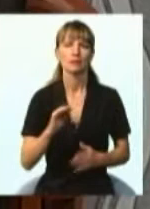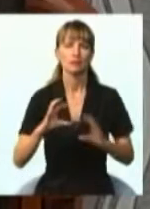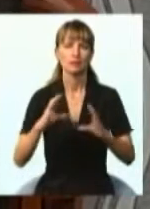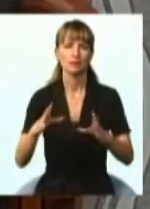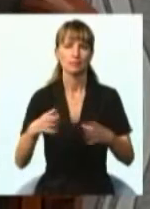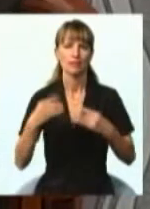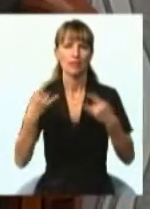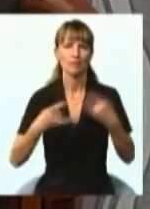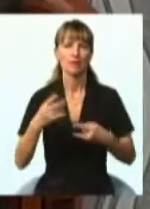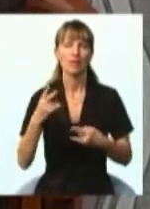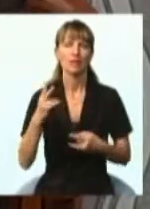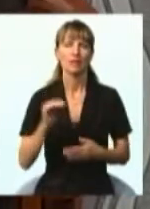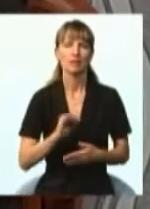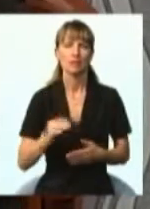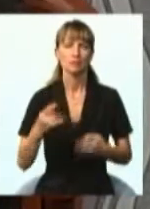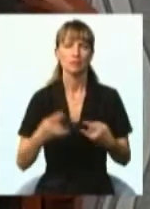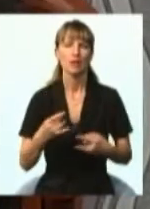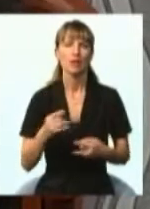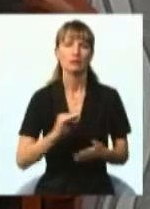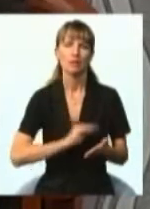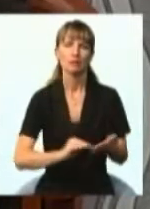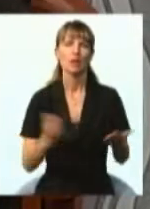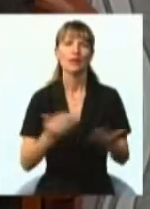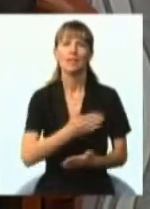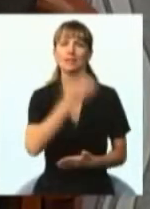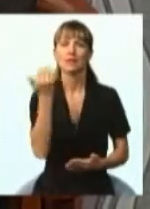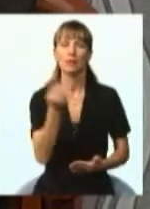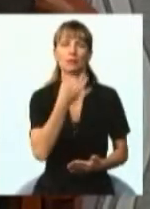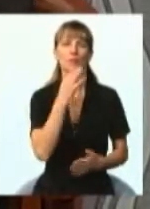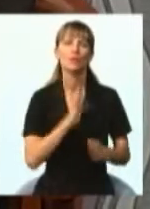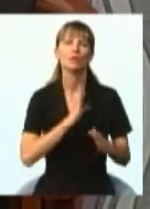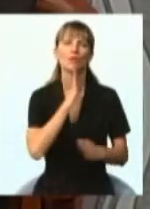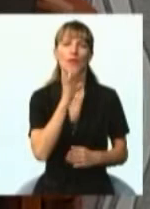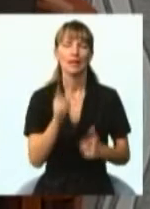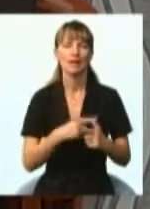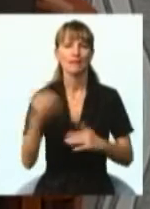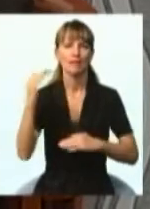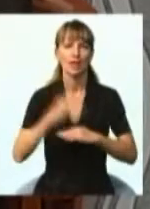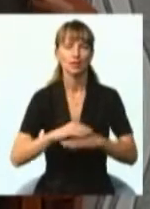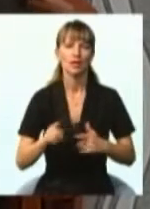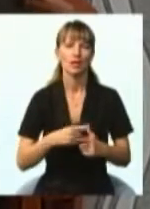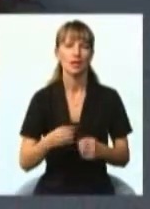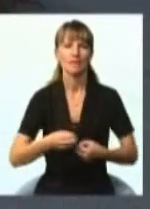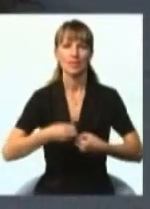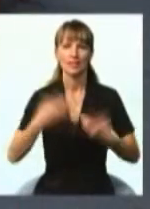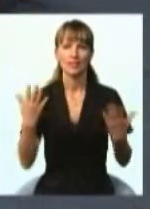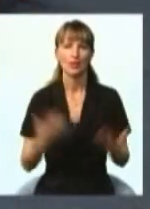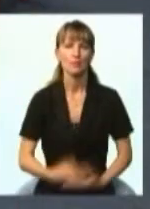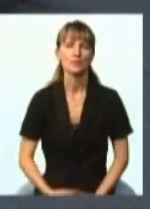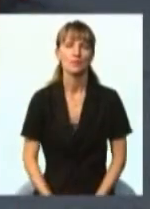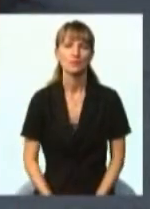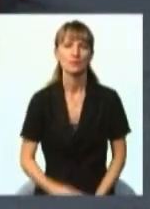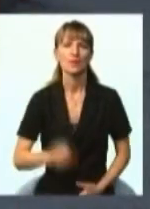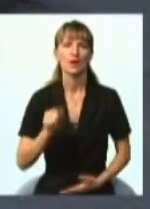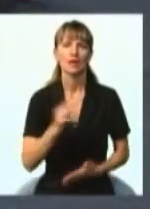І також залишайте свої коментарі, яке небо вам подобається – вранкове чи вечірнє, чи, можливо, вдень. Ну,